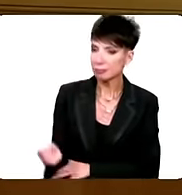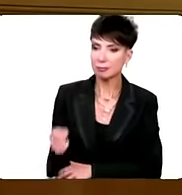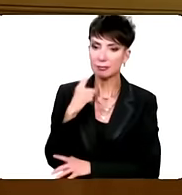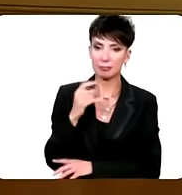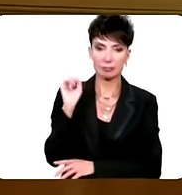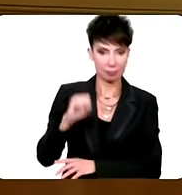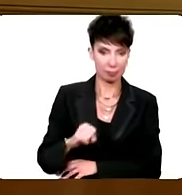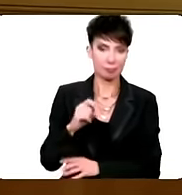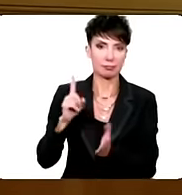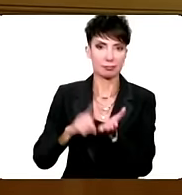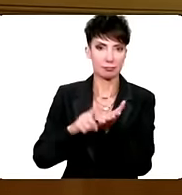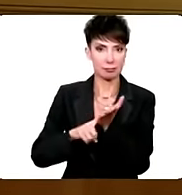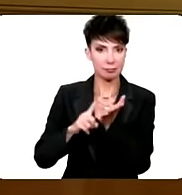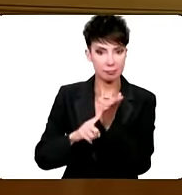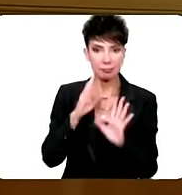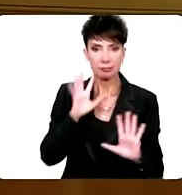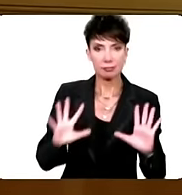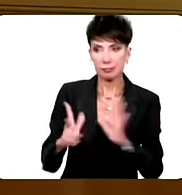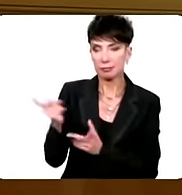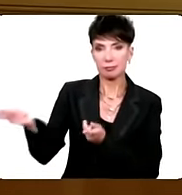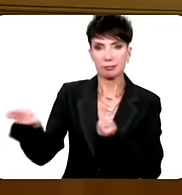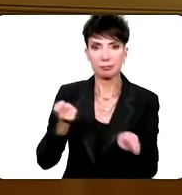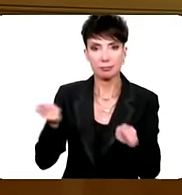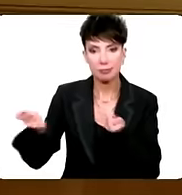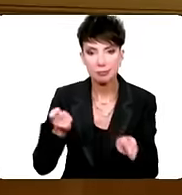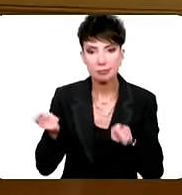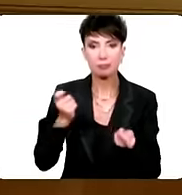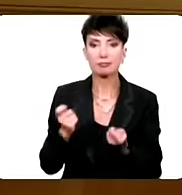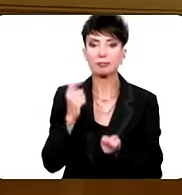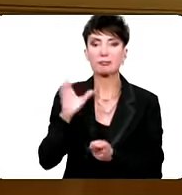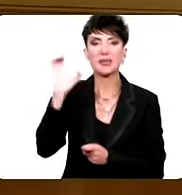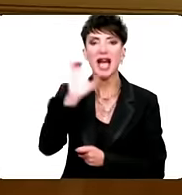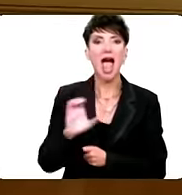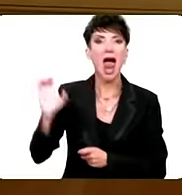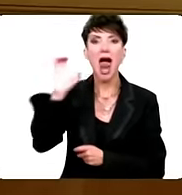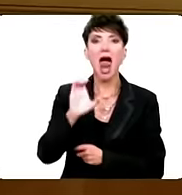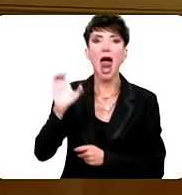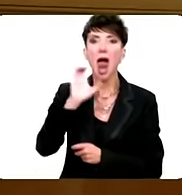καλύτερο συντονισμό και της ευρωκοινοβουλευτικής μας